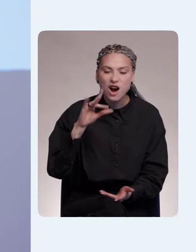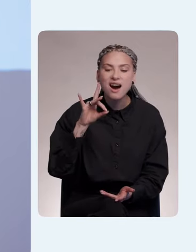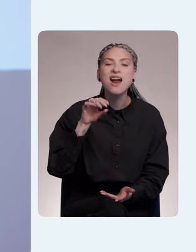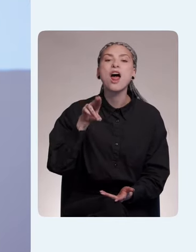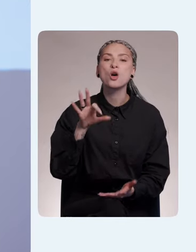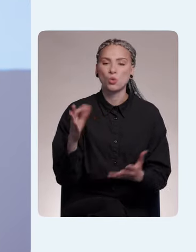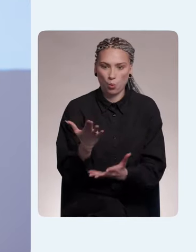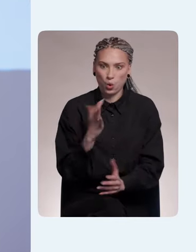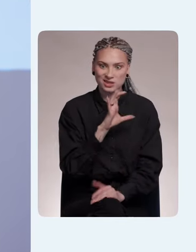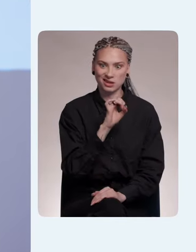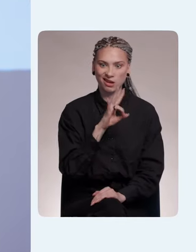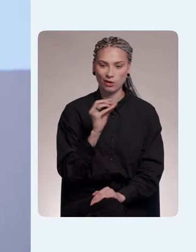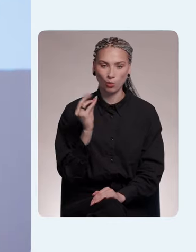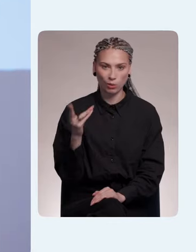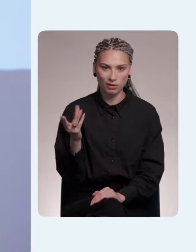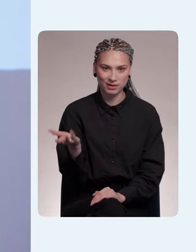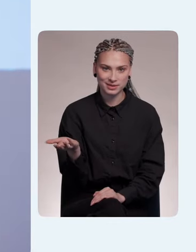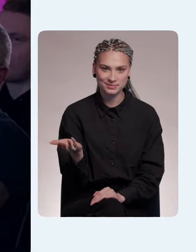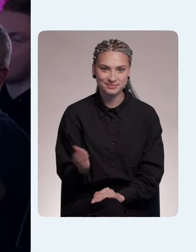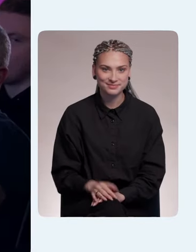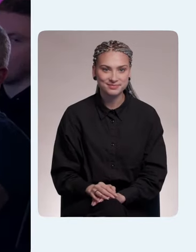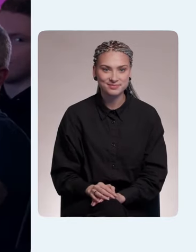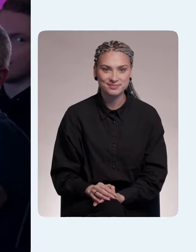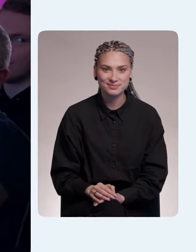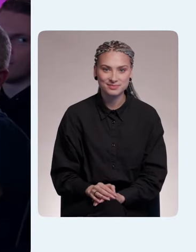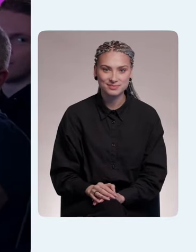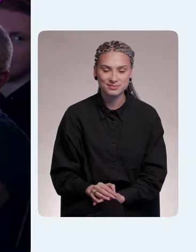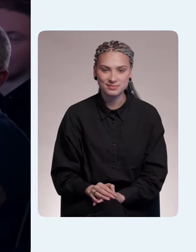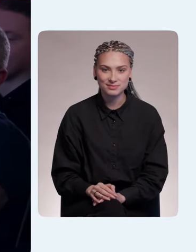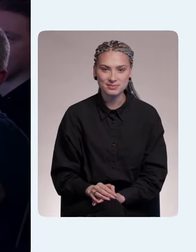Санек? Санек.